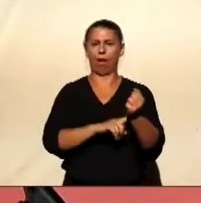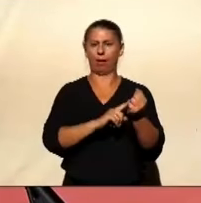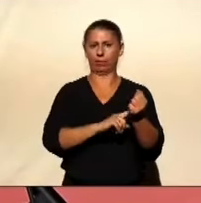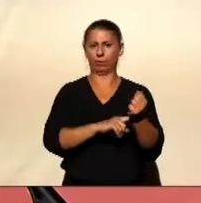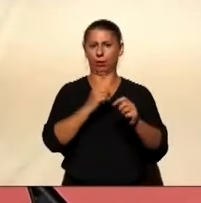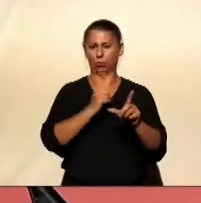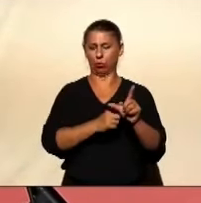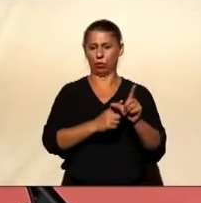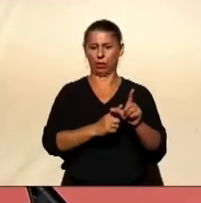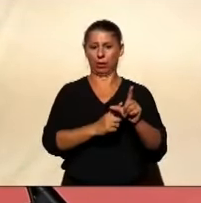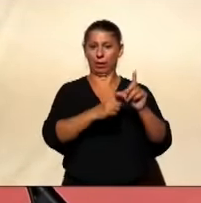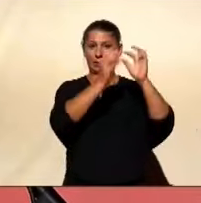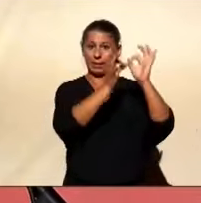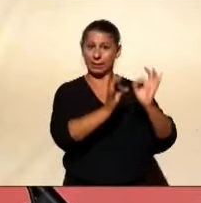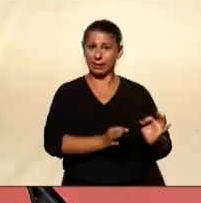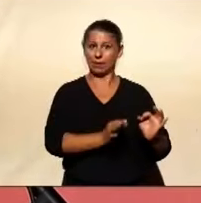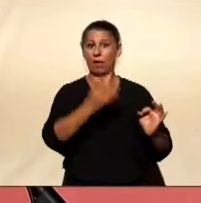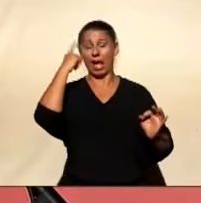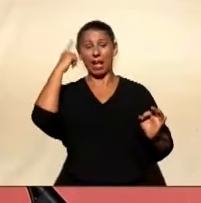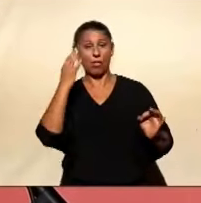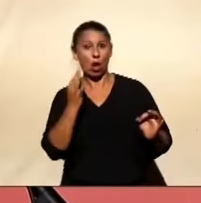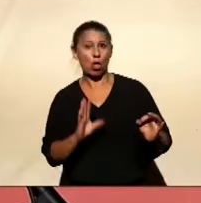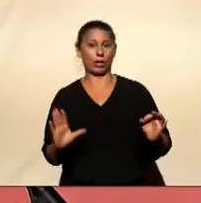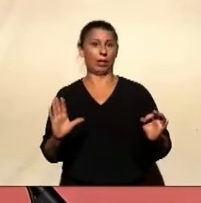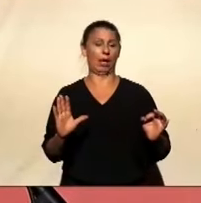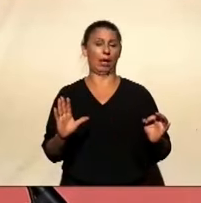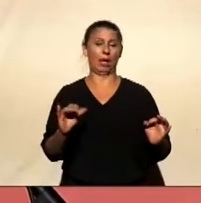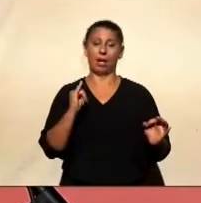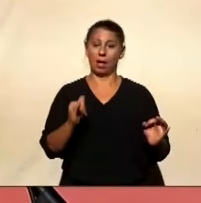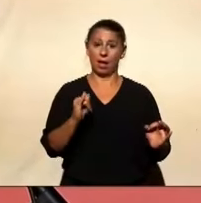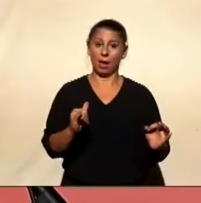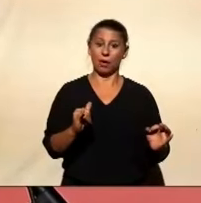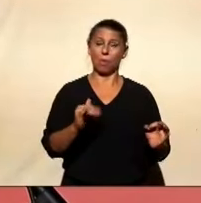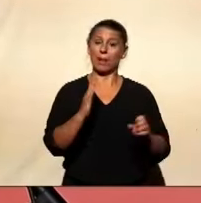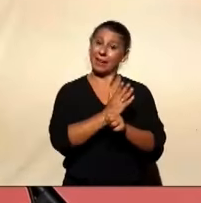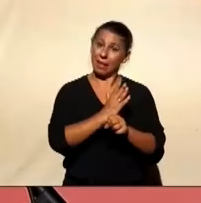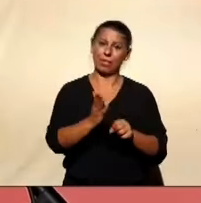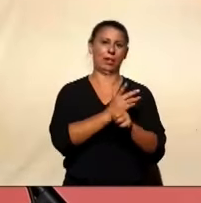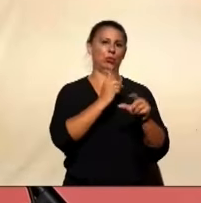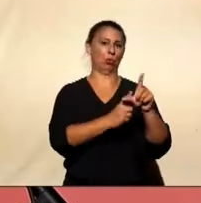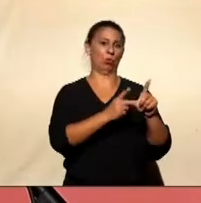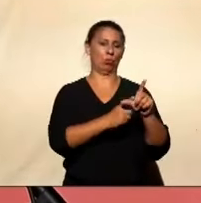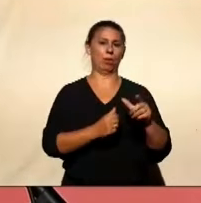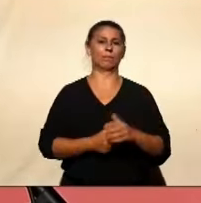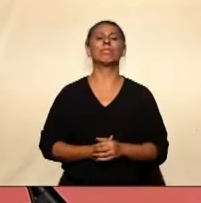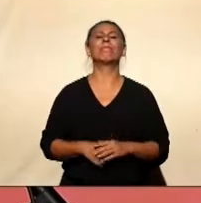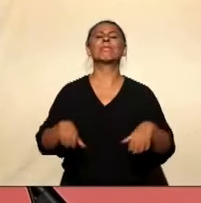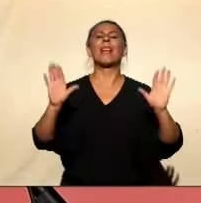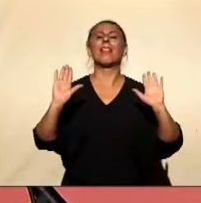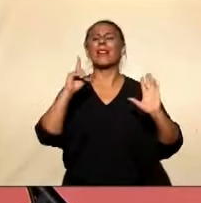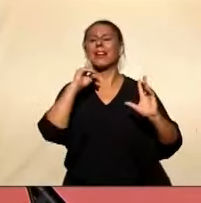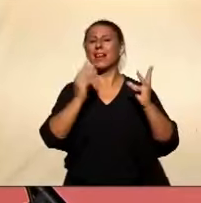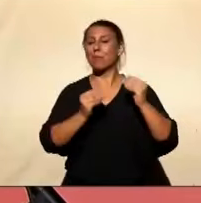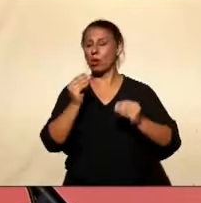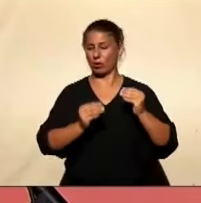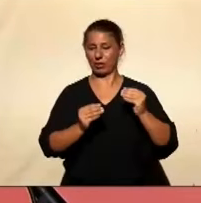του, τα σύμβολα, την ιδεολογία του, ακόμα και να το διαλύσουν. Δεν είχαν